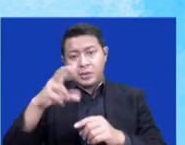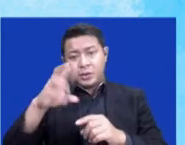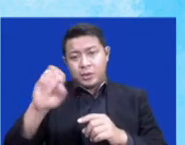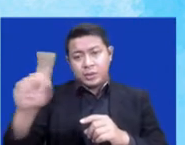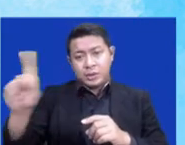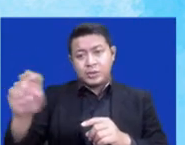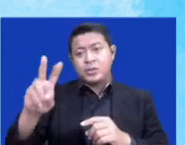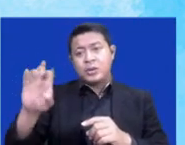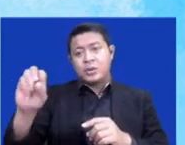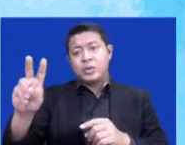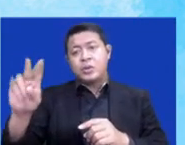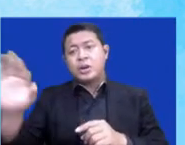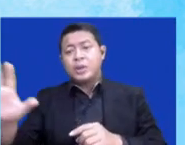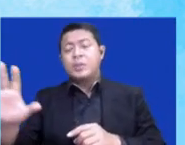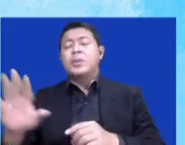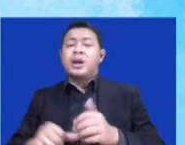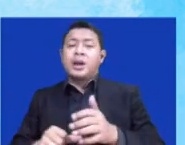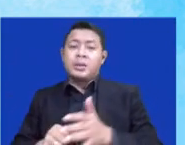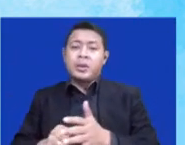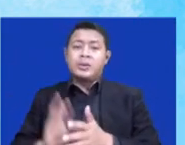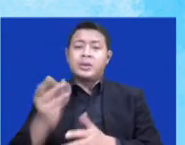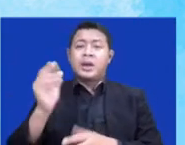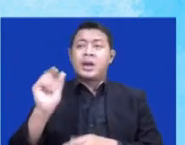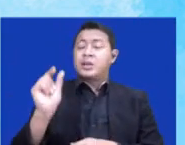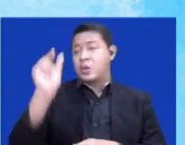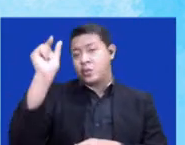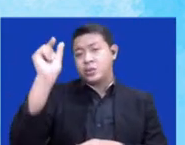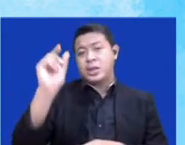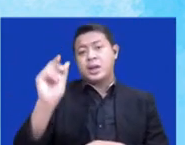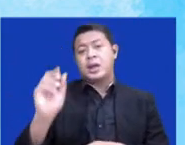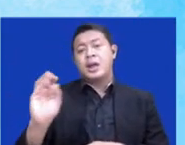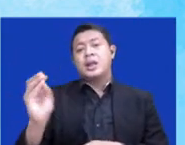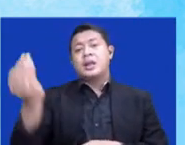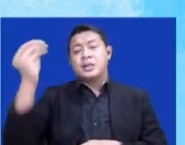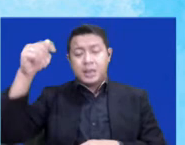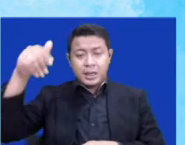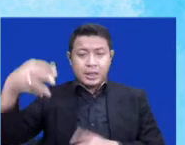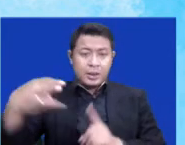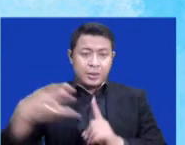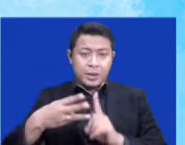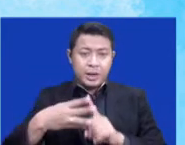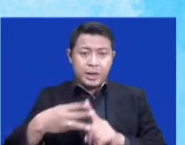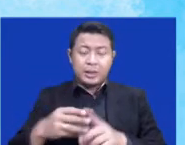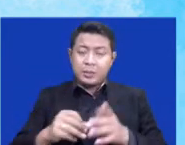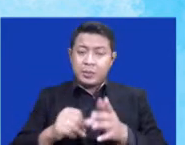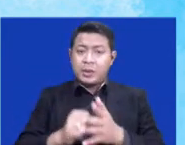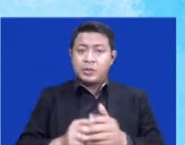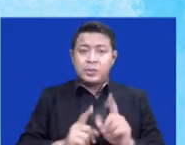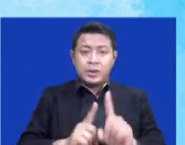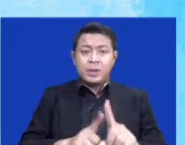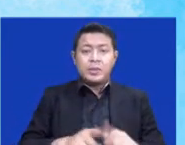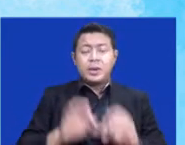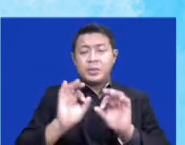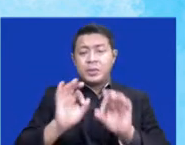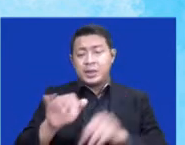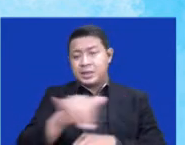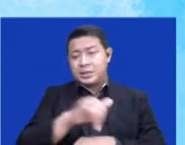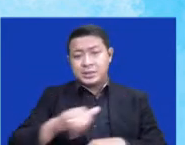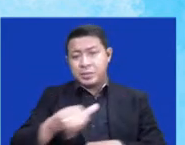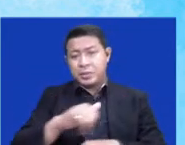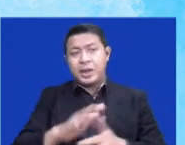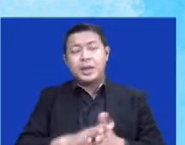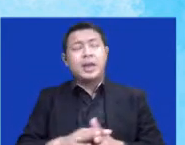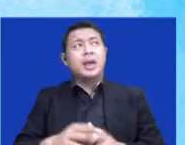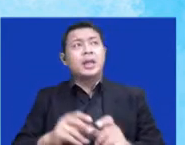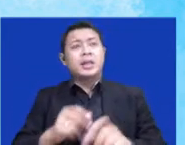akan berkontribusi di wilayah Jakarta Utara dan Jakarta Barat dengan membantu mendampingi pendidik sebaya, mendampingi tenaga